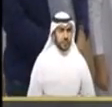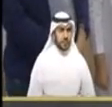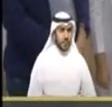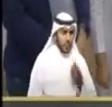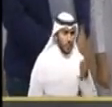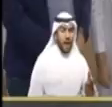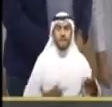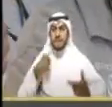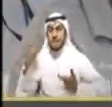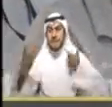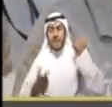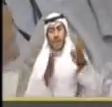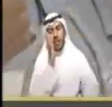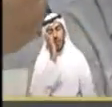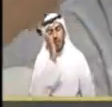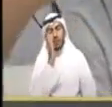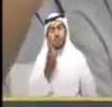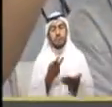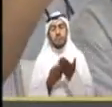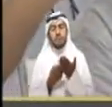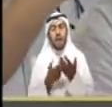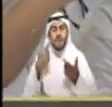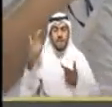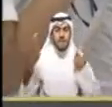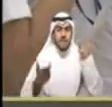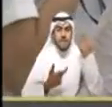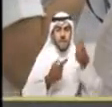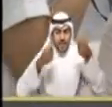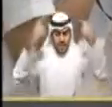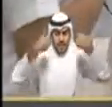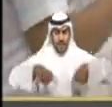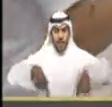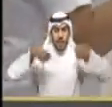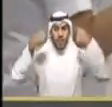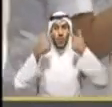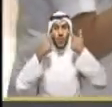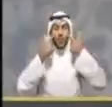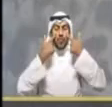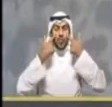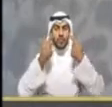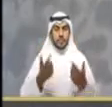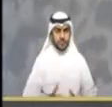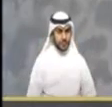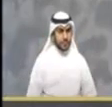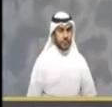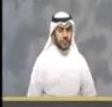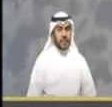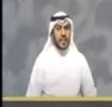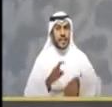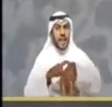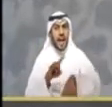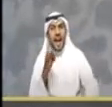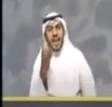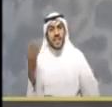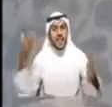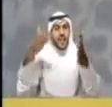فحص النوم في المختبر مساء لقياس مؤشرات وظائف الجسم. يتم دراسة النوم مساء من الساعة 10 بالليل